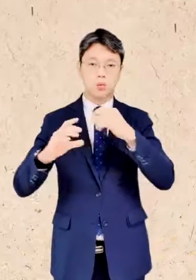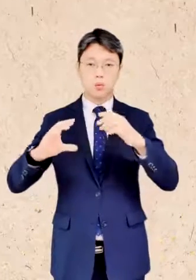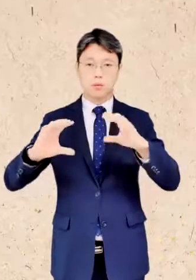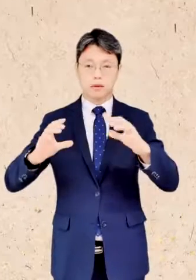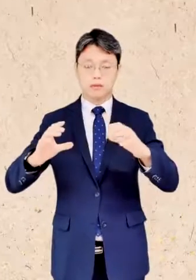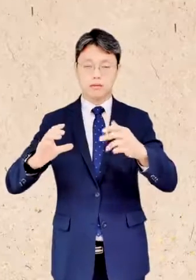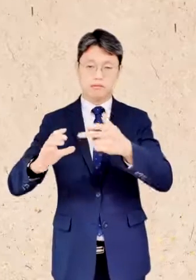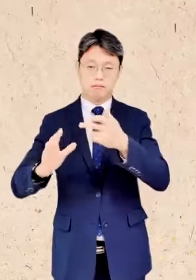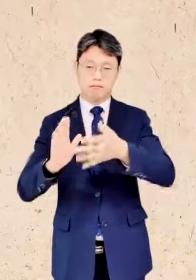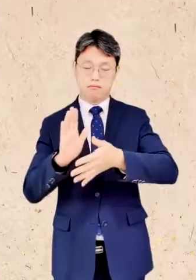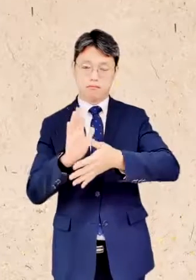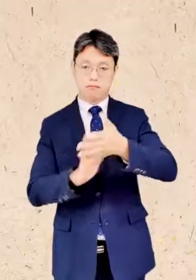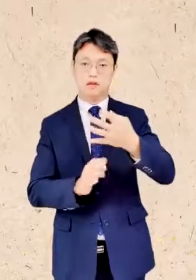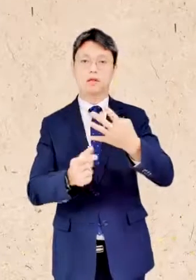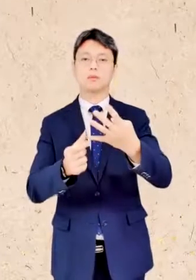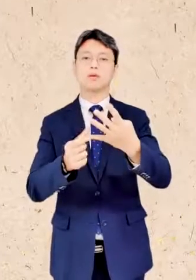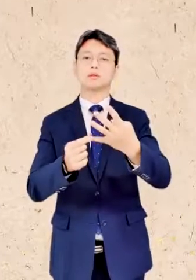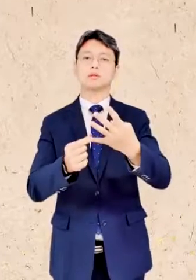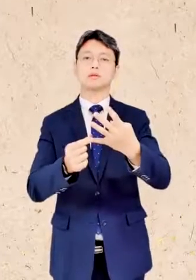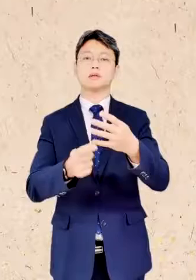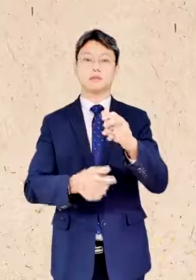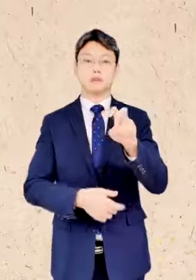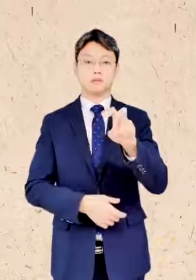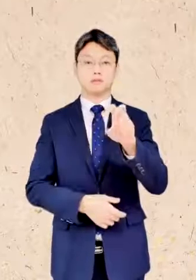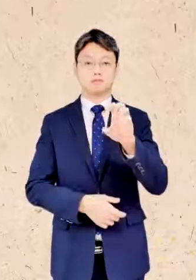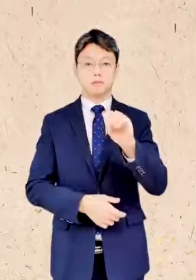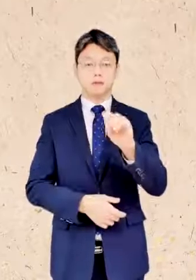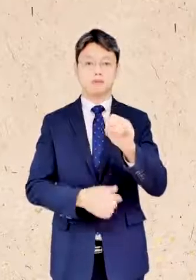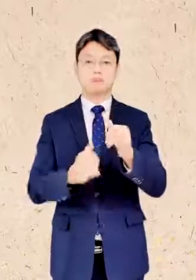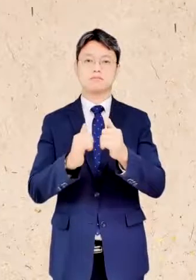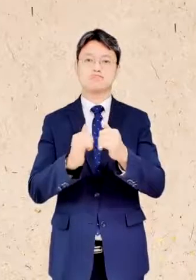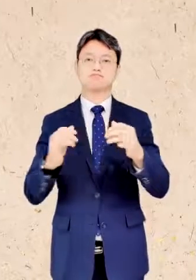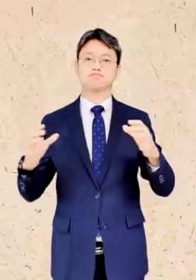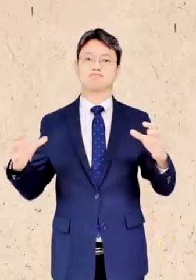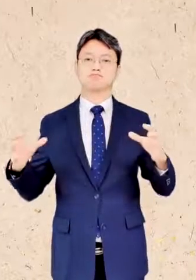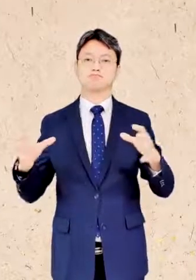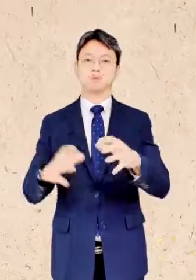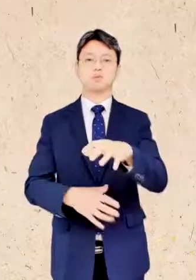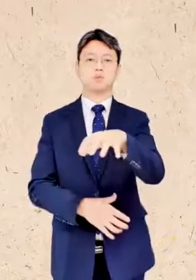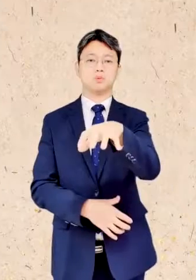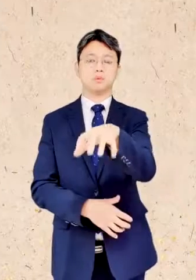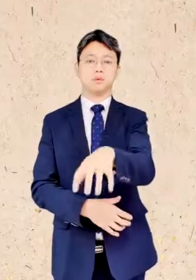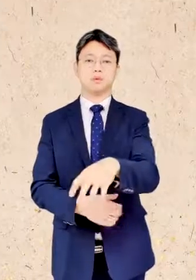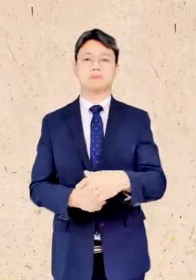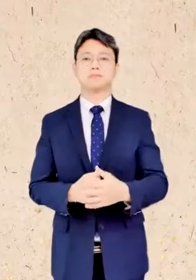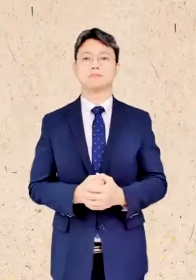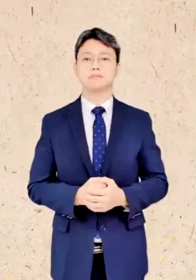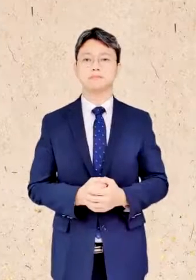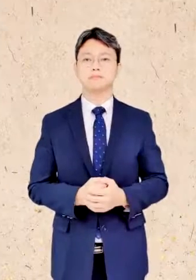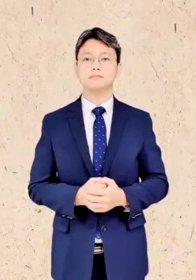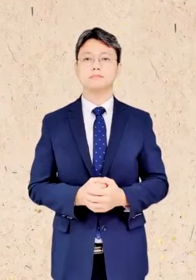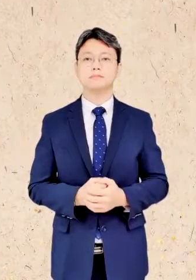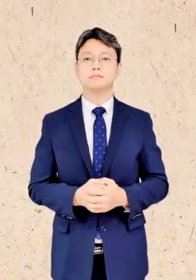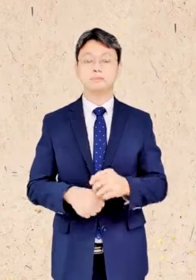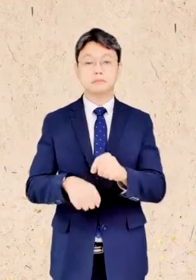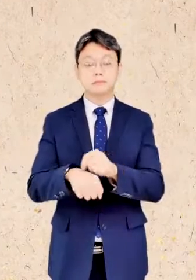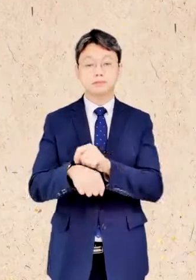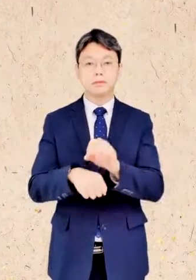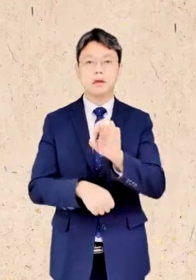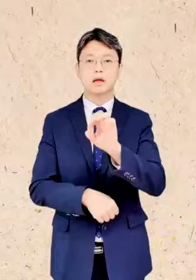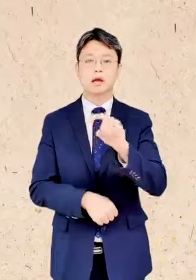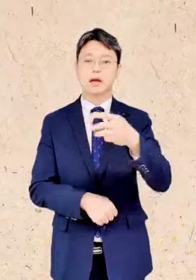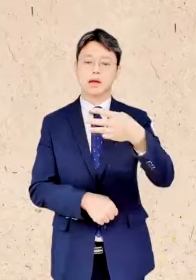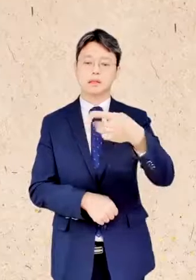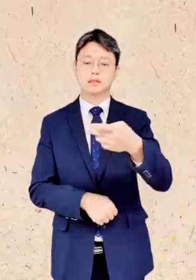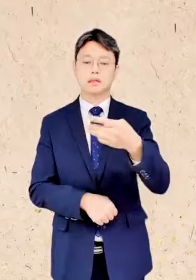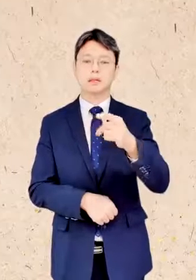로마 제국에서 네 번째로 큰 도시였으며 20만이 넘는 인구를 가지고 있었던 것으로 추정됩니다. 특히